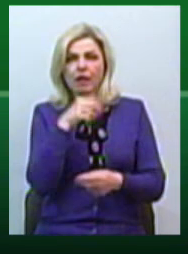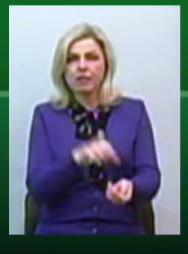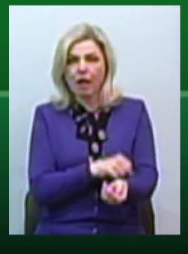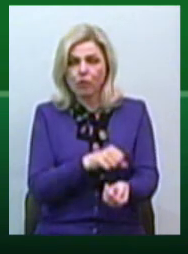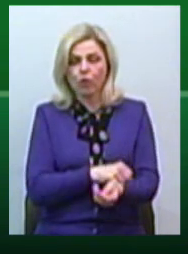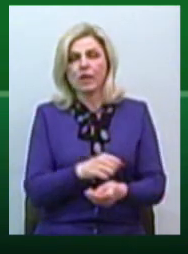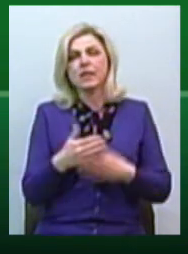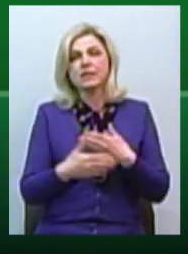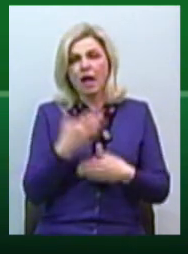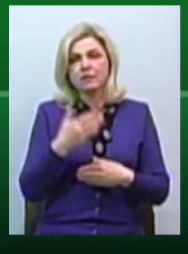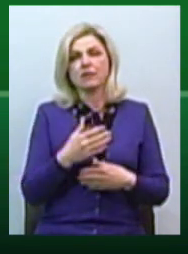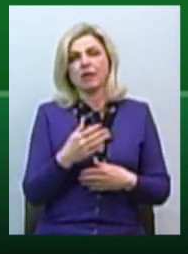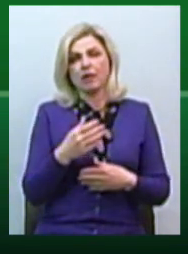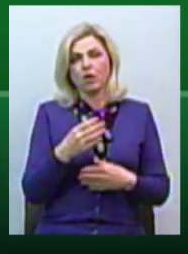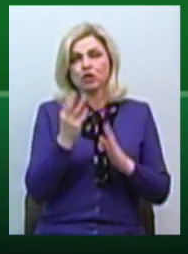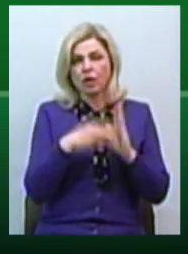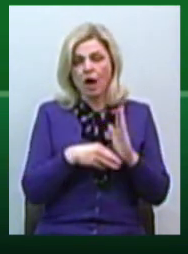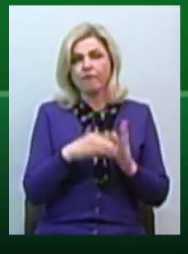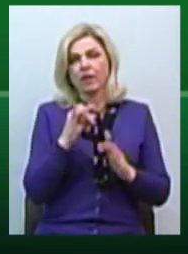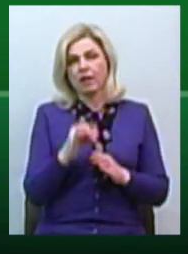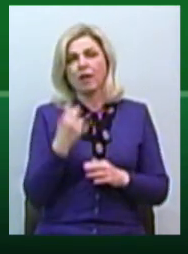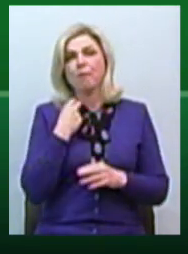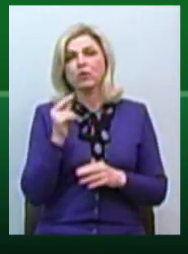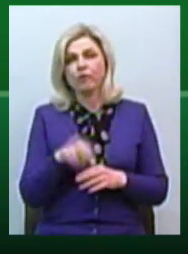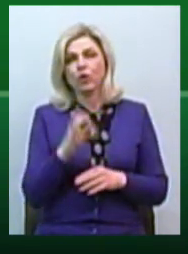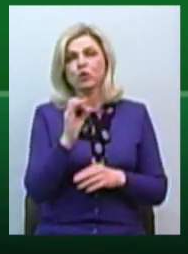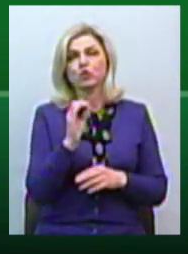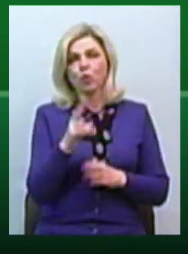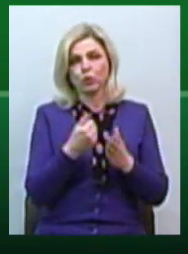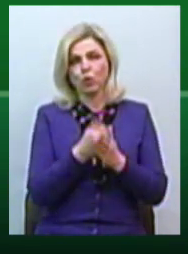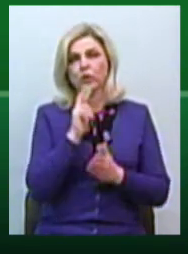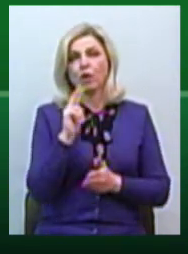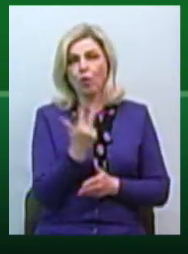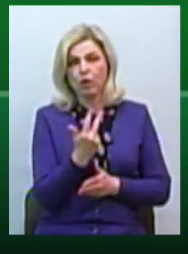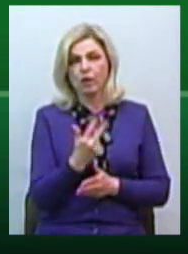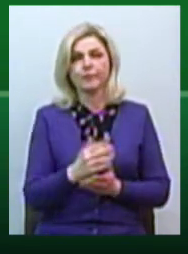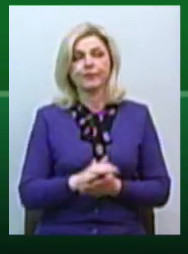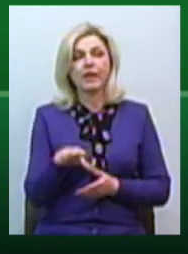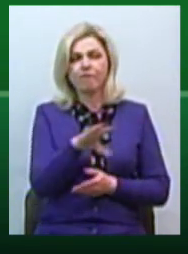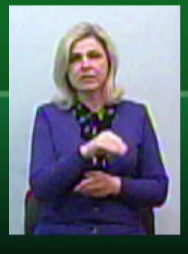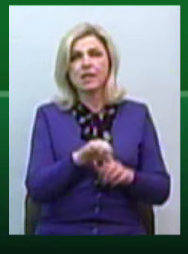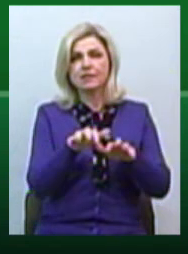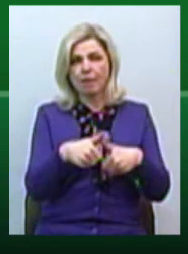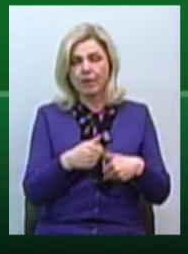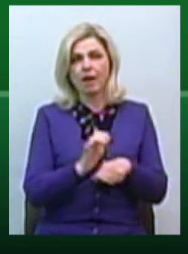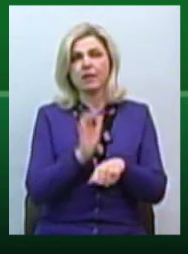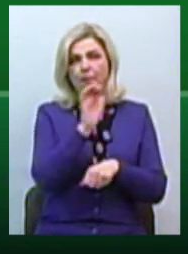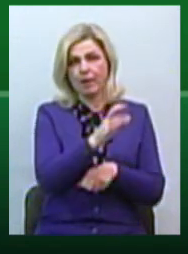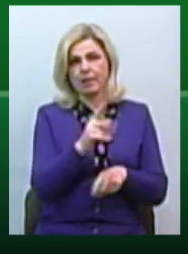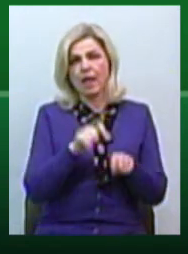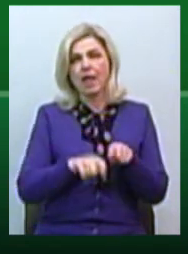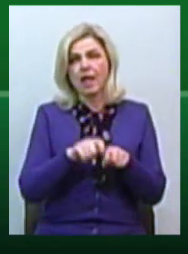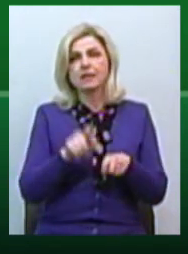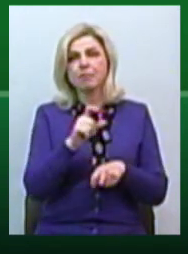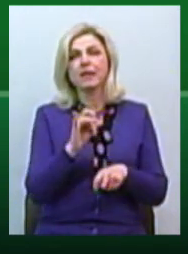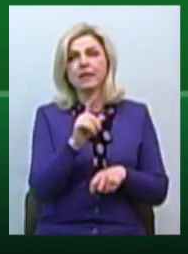статті передбачає покарання від накладання штрафу до позбавлення волі на строк до 3 років. Усе вилучено, направлено на проведення відповідних експертиз,